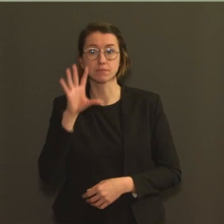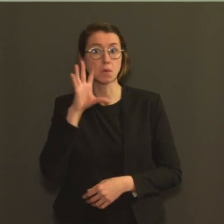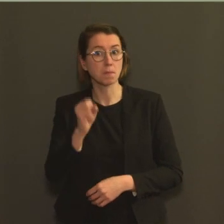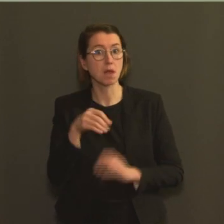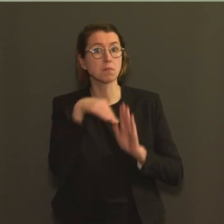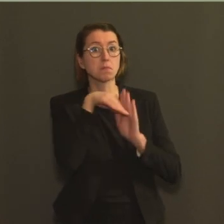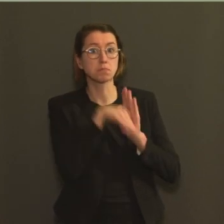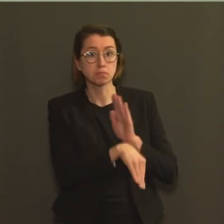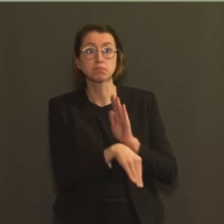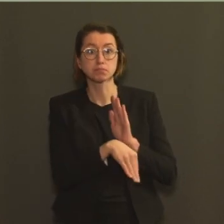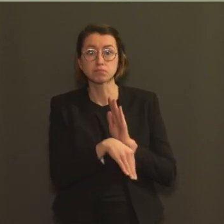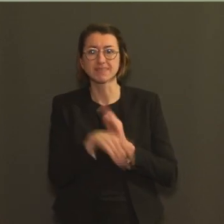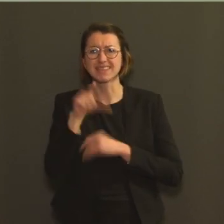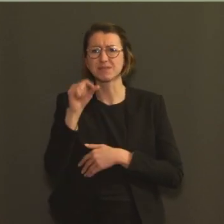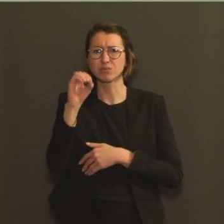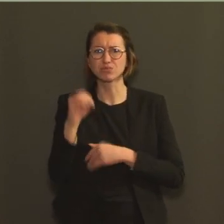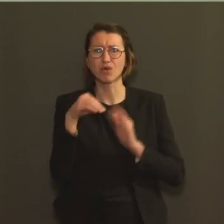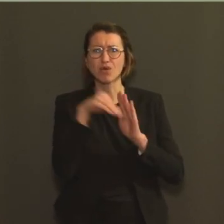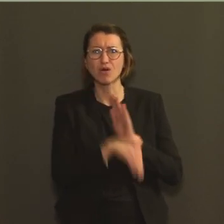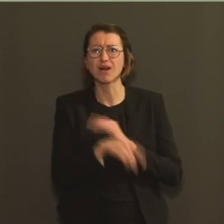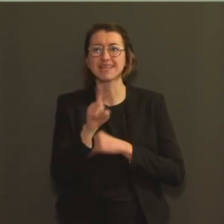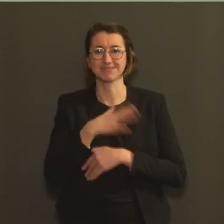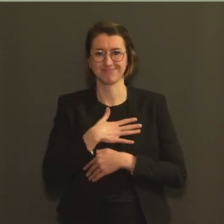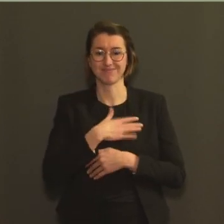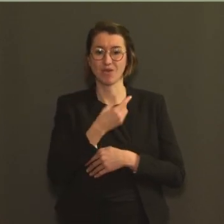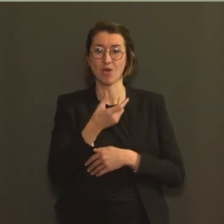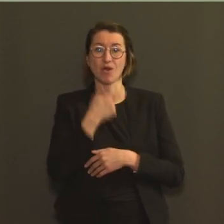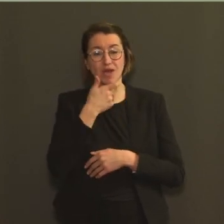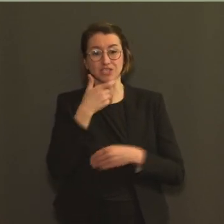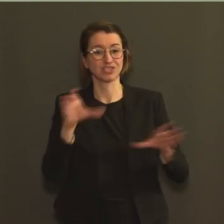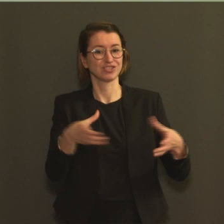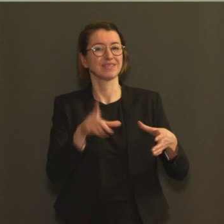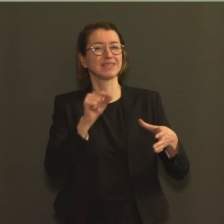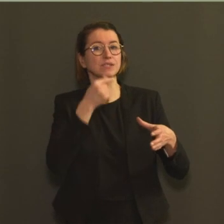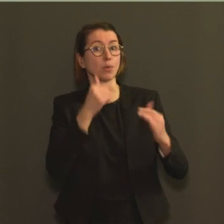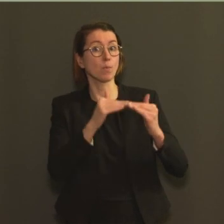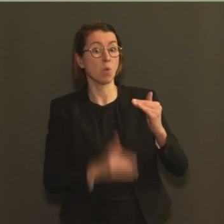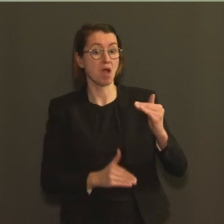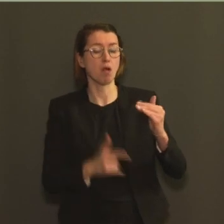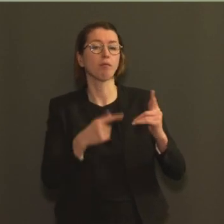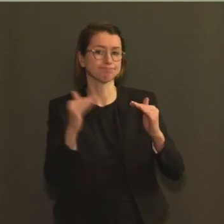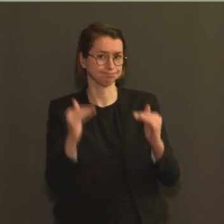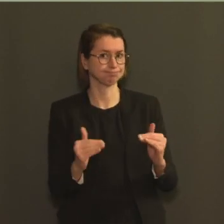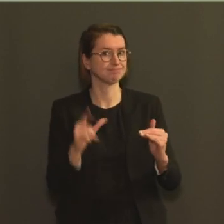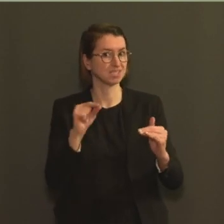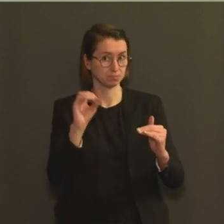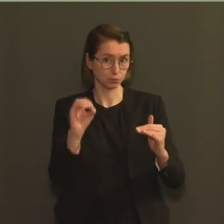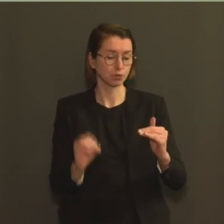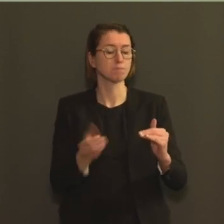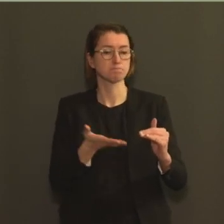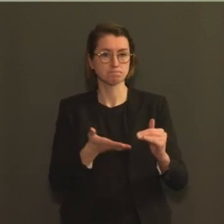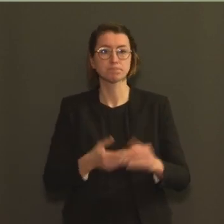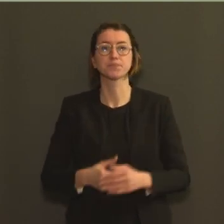les enfants de moins de 10 ans. Il est clair qu'en l'occurrence, on n'a pas d'impact potentiel encore sur